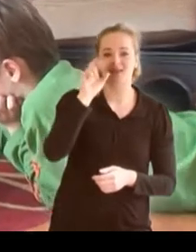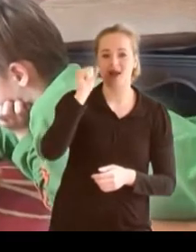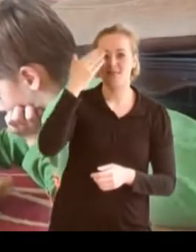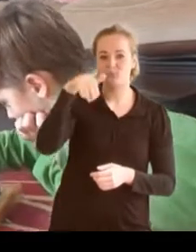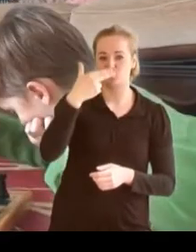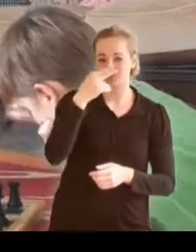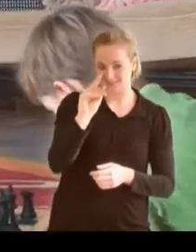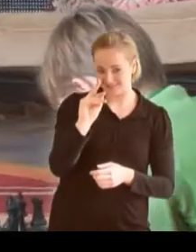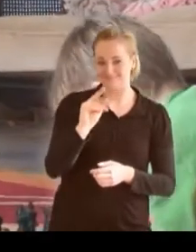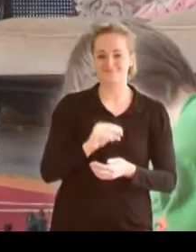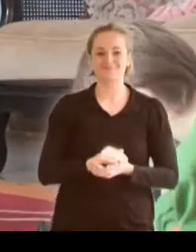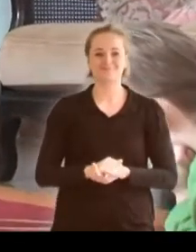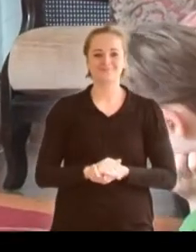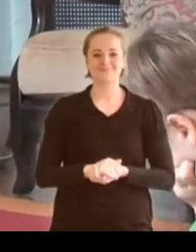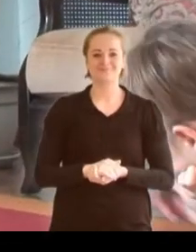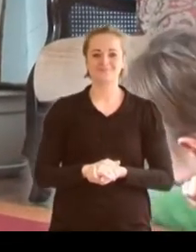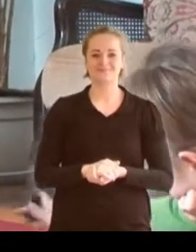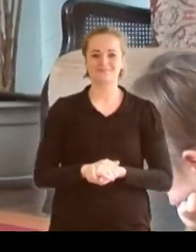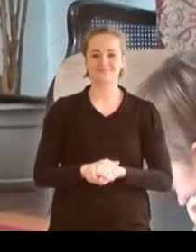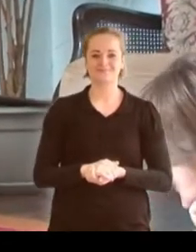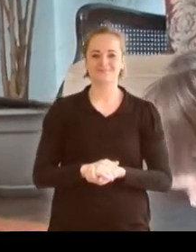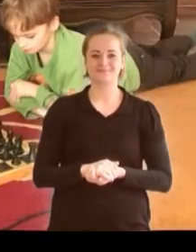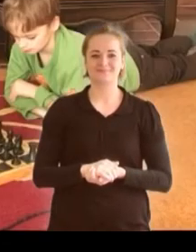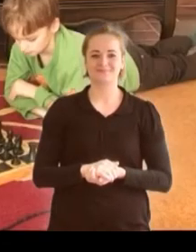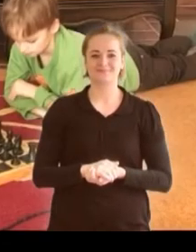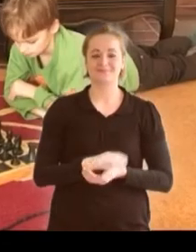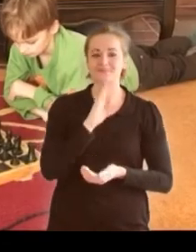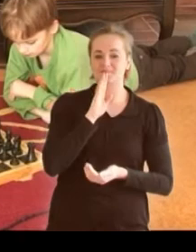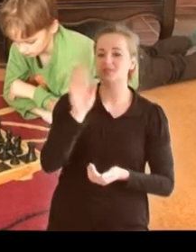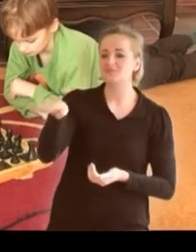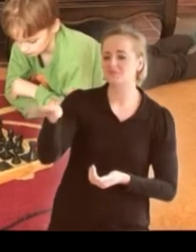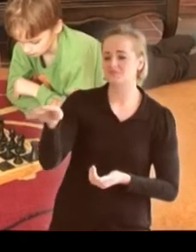Aurimas. Tai kaip tie čia?